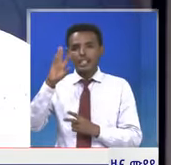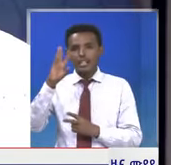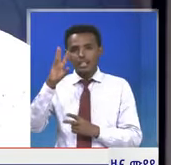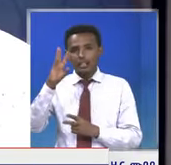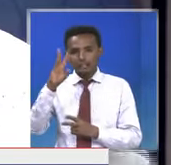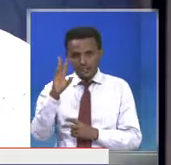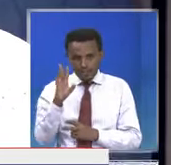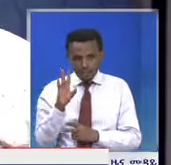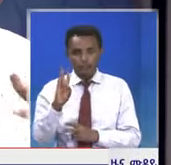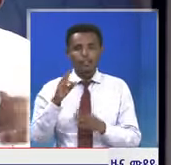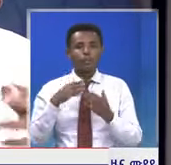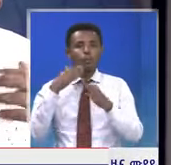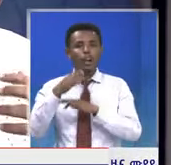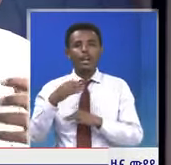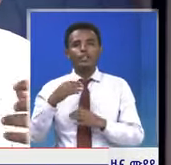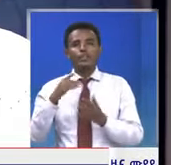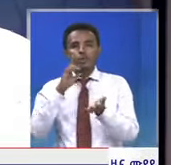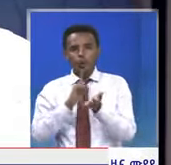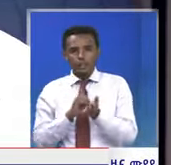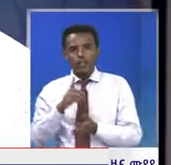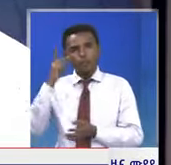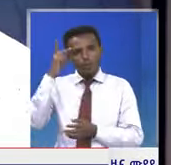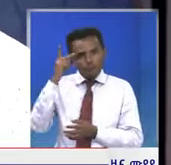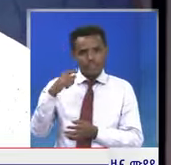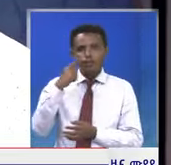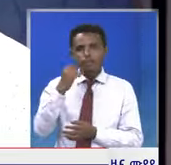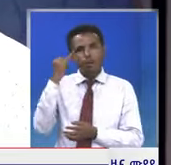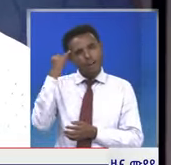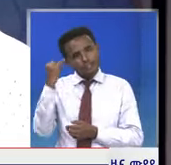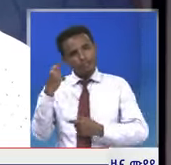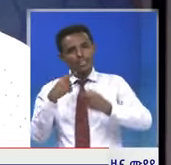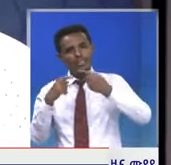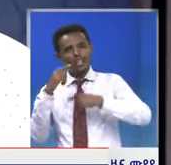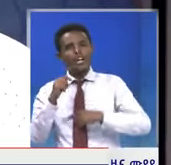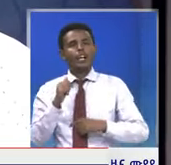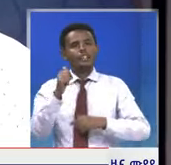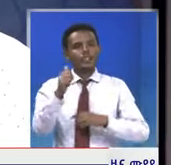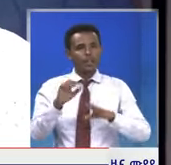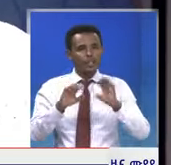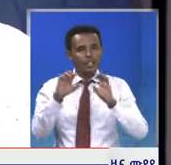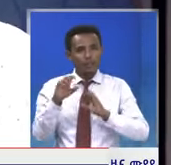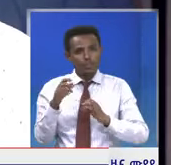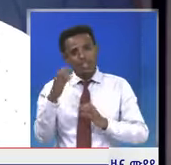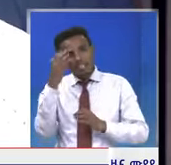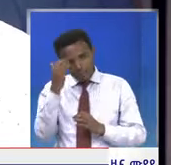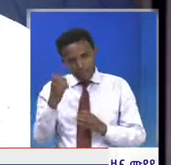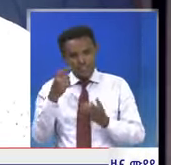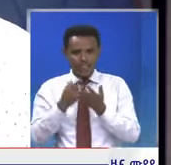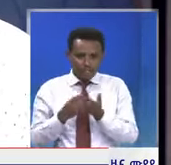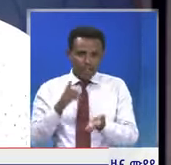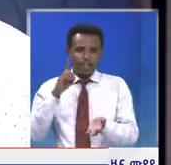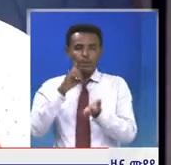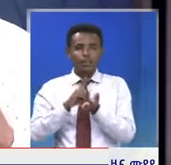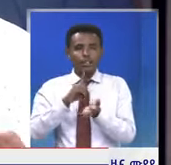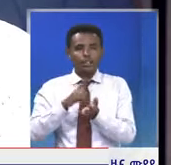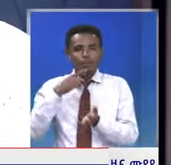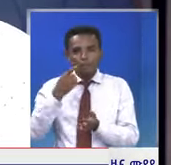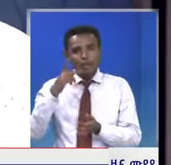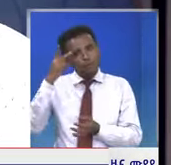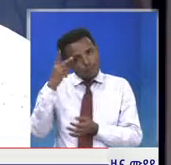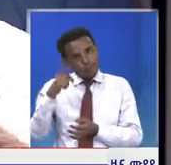እንትና ፕሮፌሰር እንትና የሚለው ኮንሴፕት እንትና አላቸውና እነሱም ያደረጉት አንደኛው ለምን ይሄን ዶክትሬት የሚባለውን